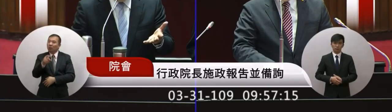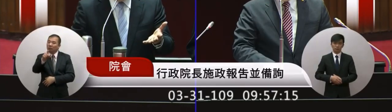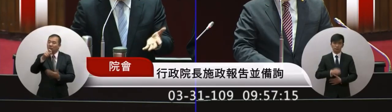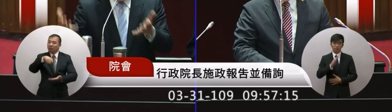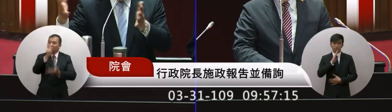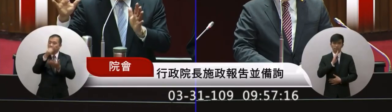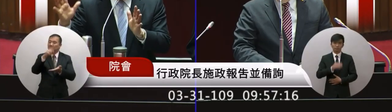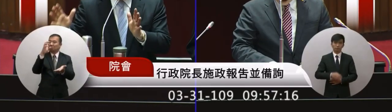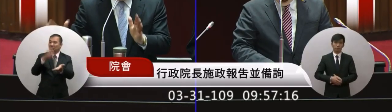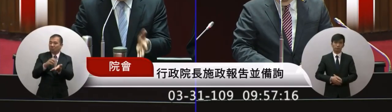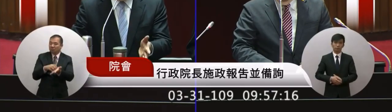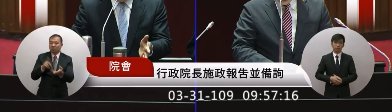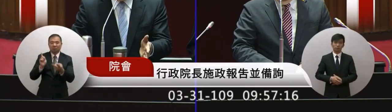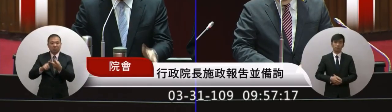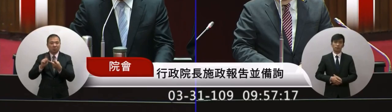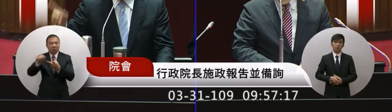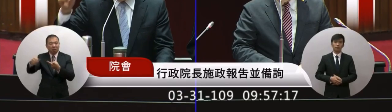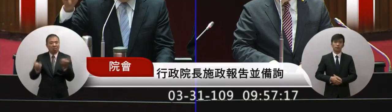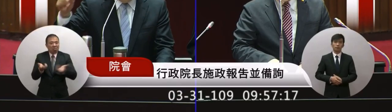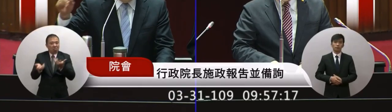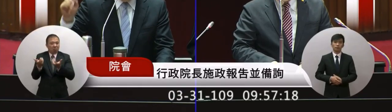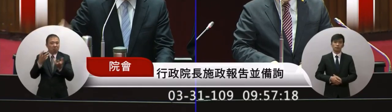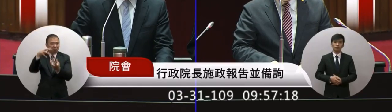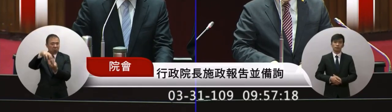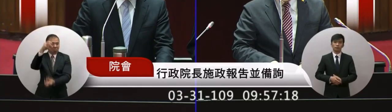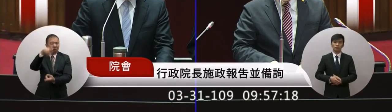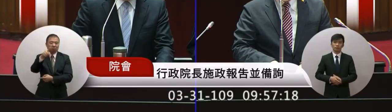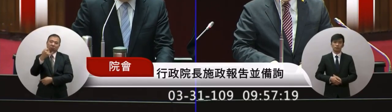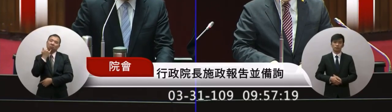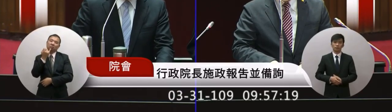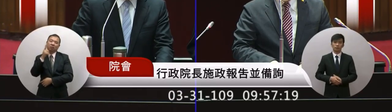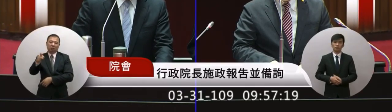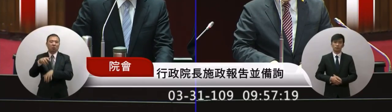照， 这件事情 包括燃料棒，你可以先问